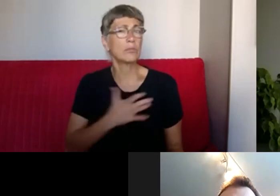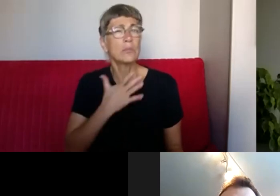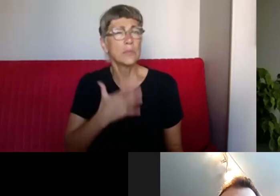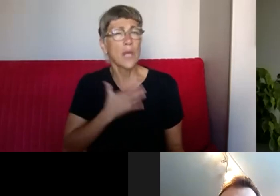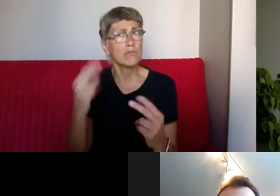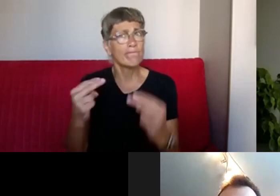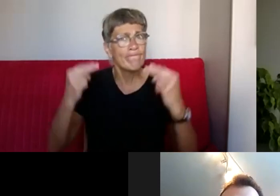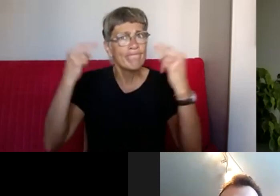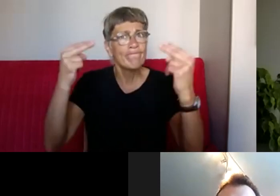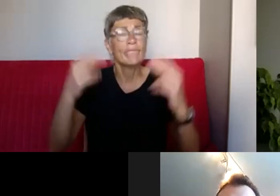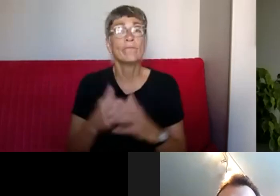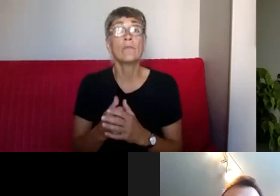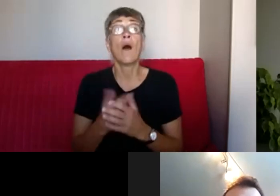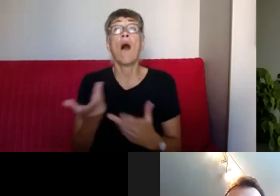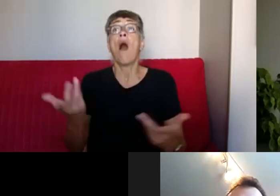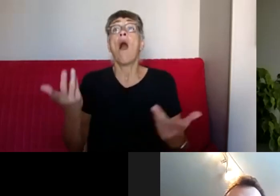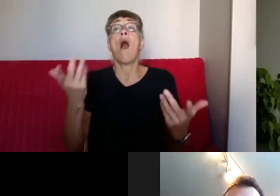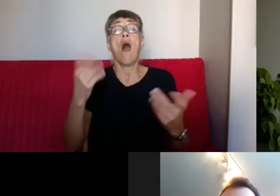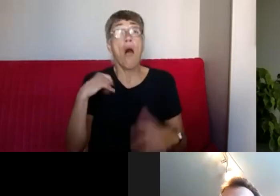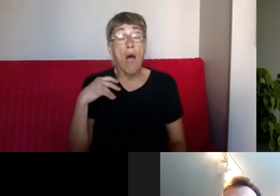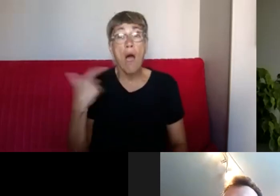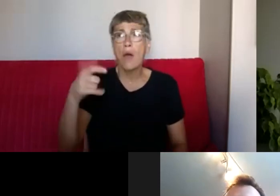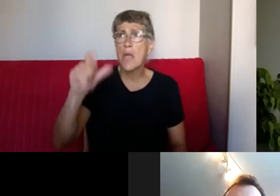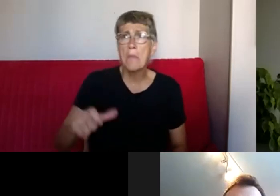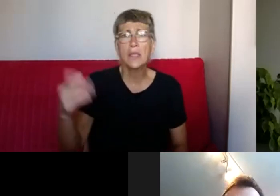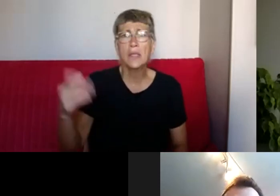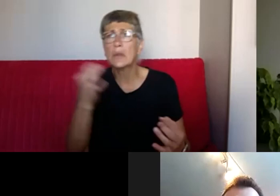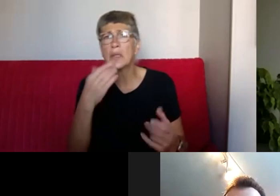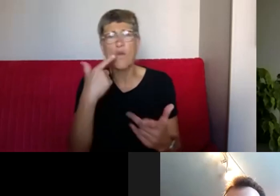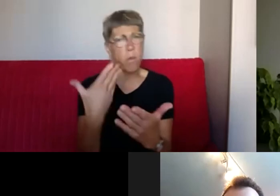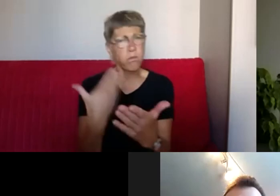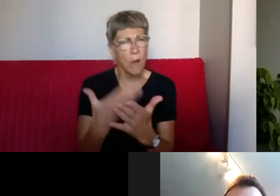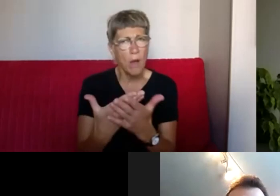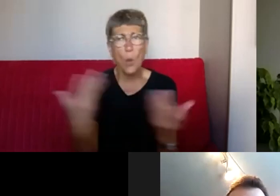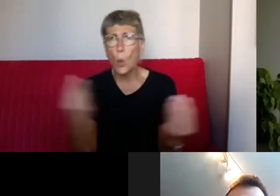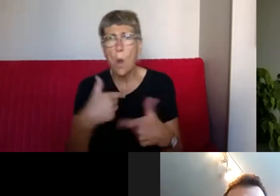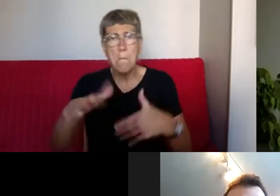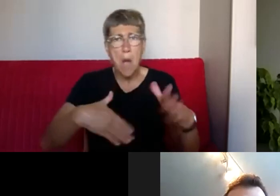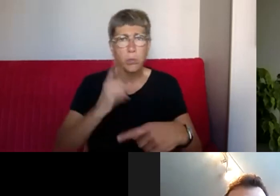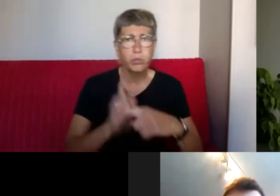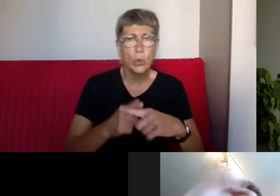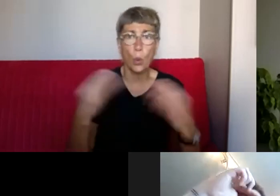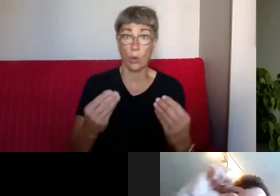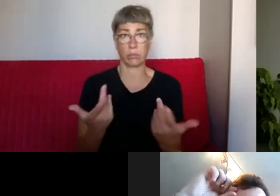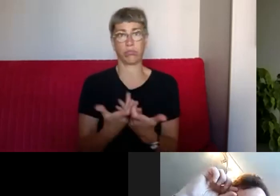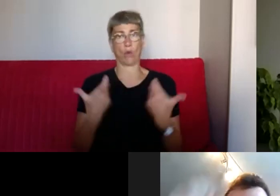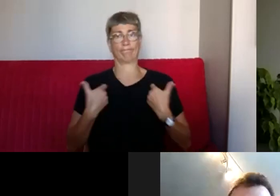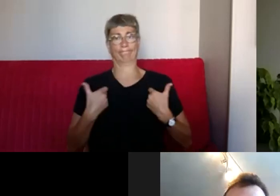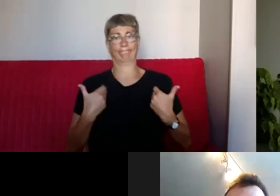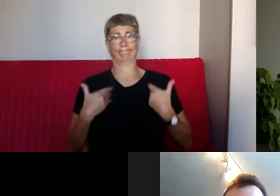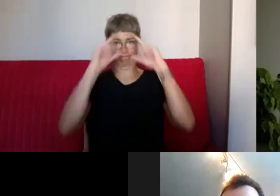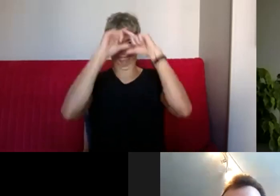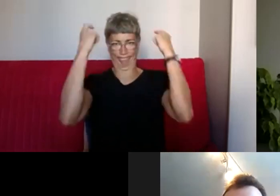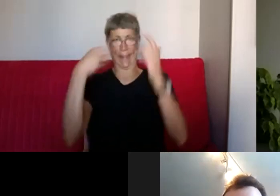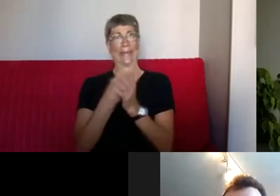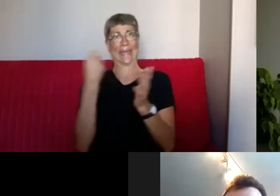il y a eu des gens dans le webinaire qui a dit, il faut des indicateurs, des choses, de prouver que ça marche. Je veux bien être un indicateur, je veux bien le marquer là, je suis un